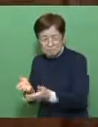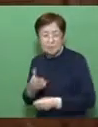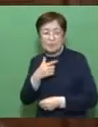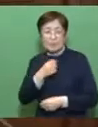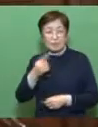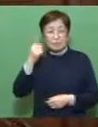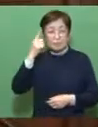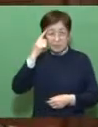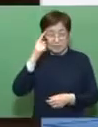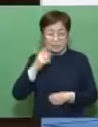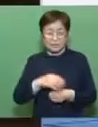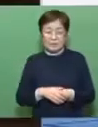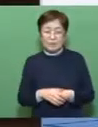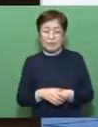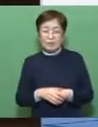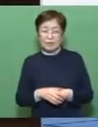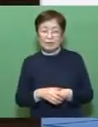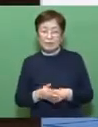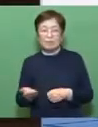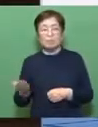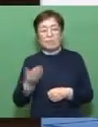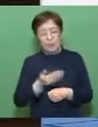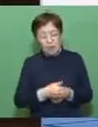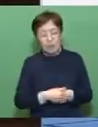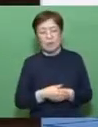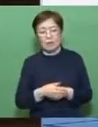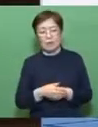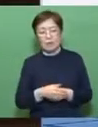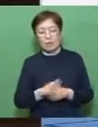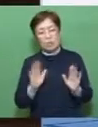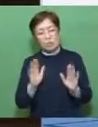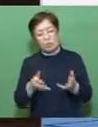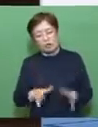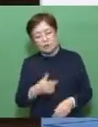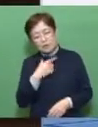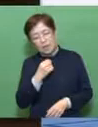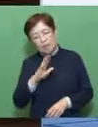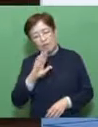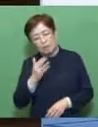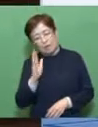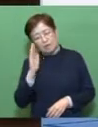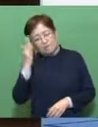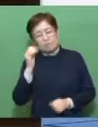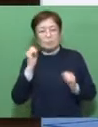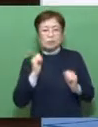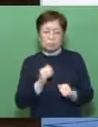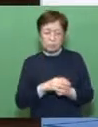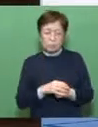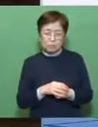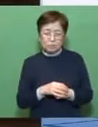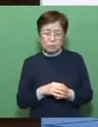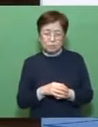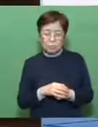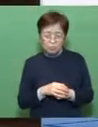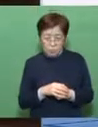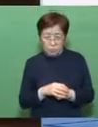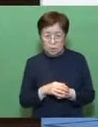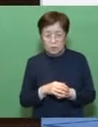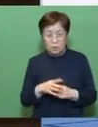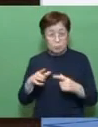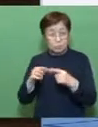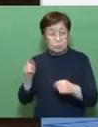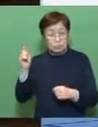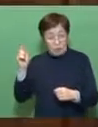ますはいそれからね不妊治療も人も多いんですよねであの国の制度はですねあの